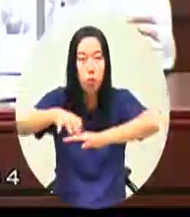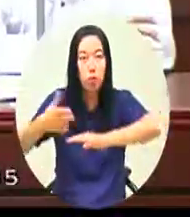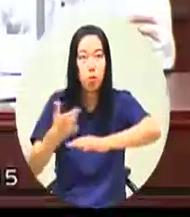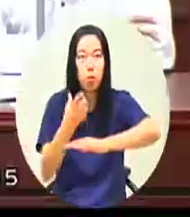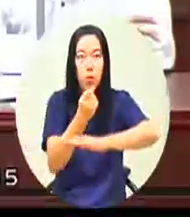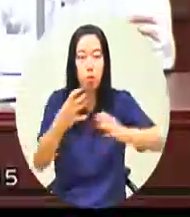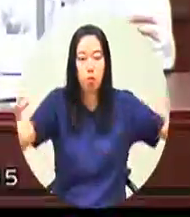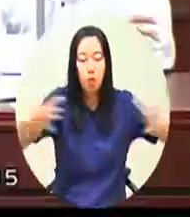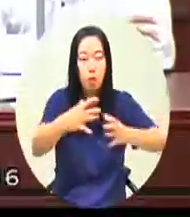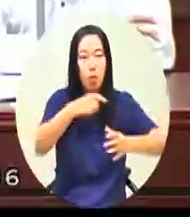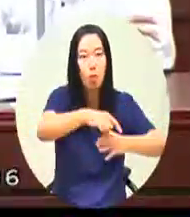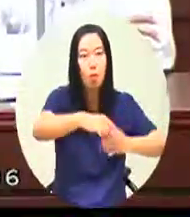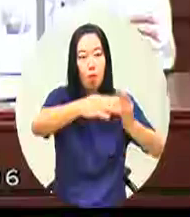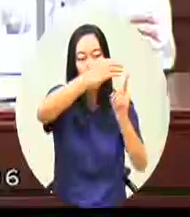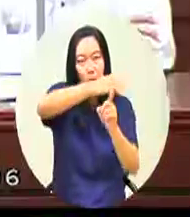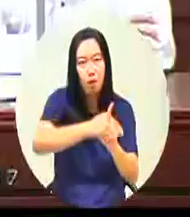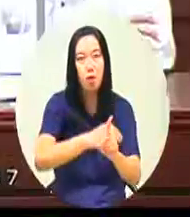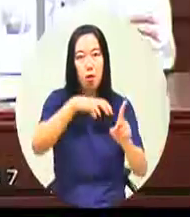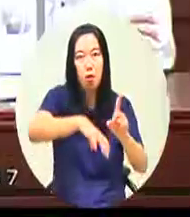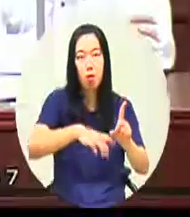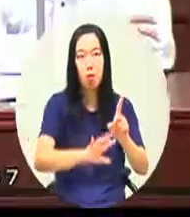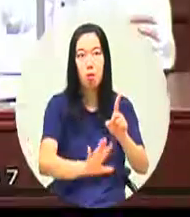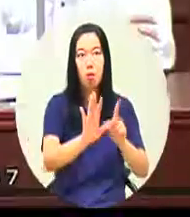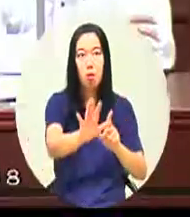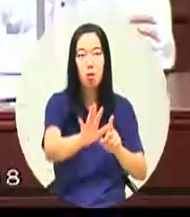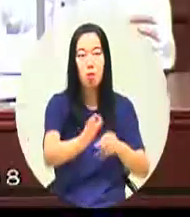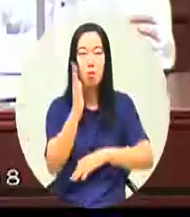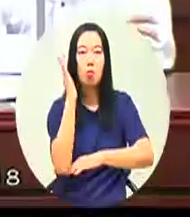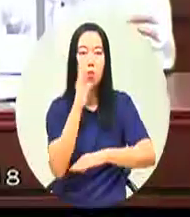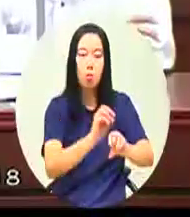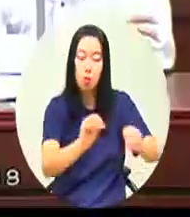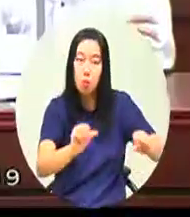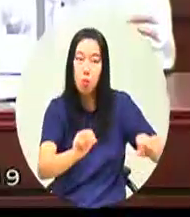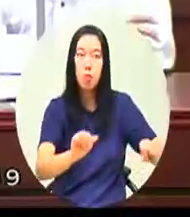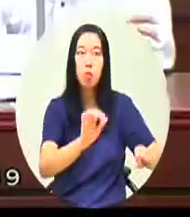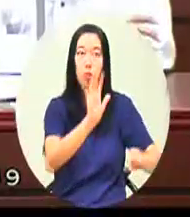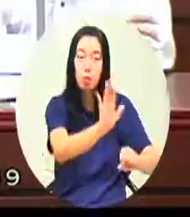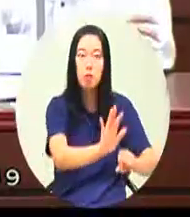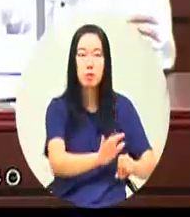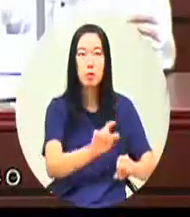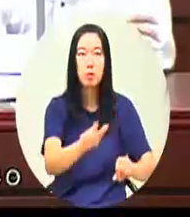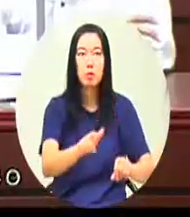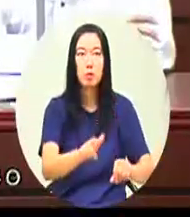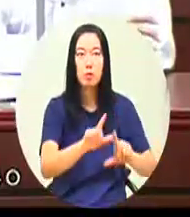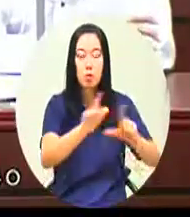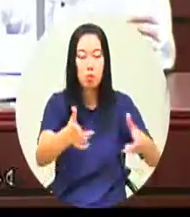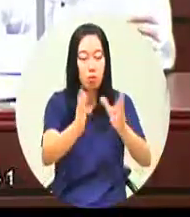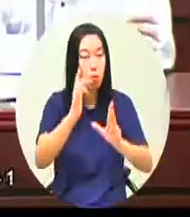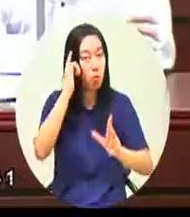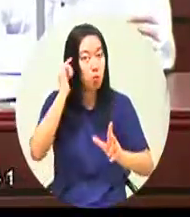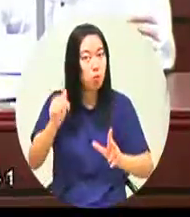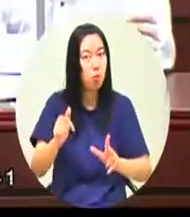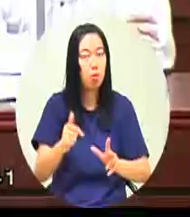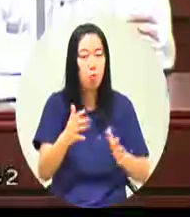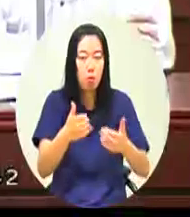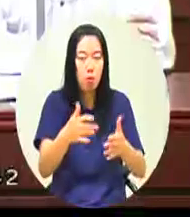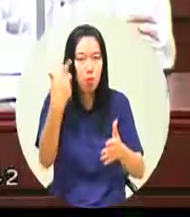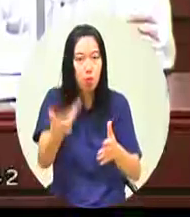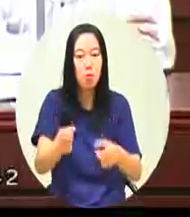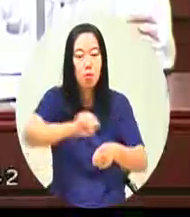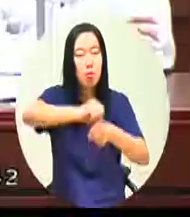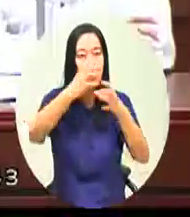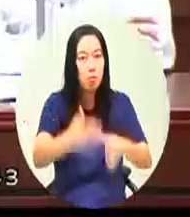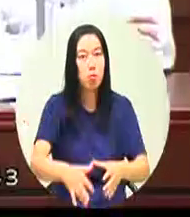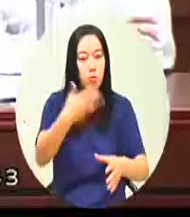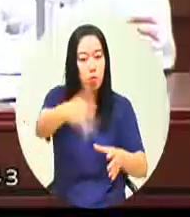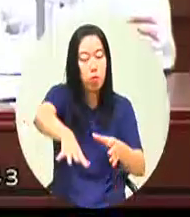流区到最低的地方，那又有公有地，那这一个。大桥头这个地方是否要设抽水站，是